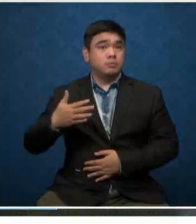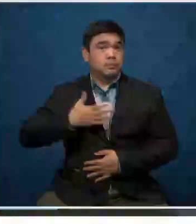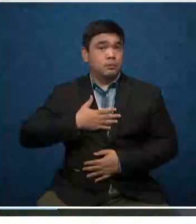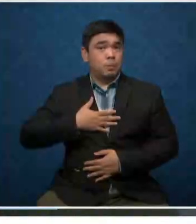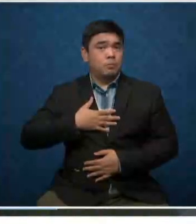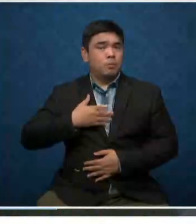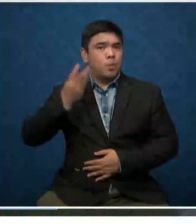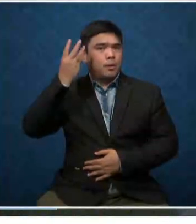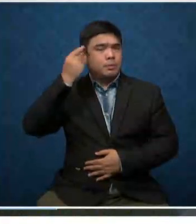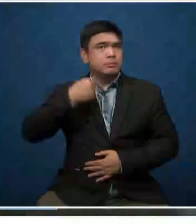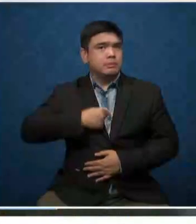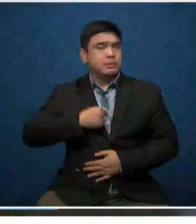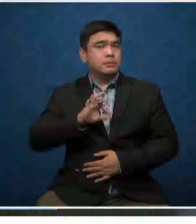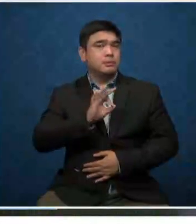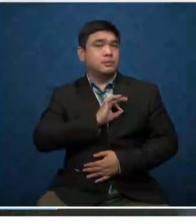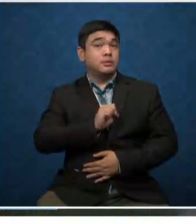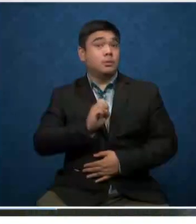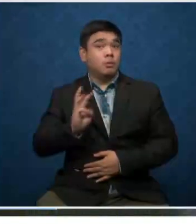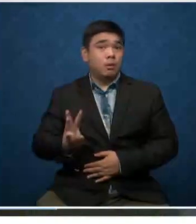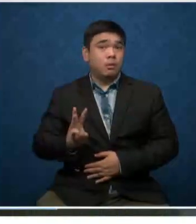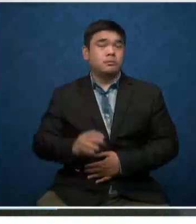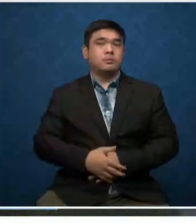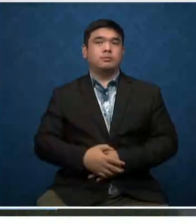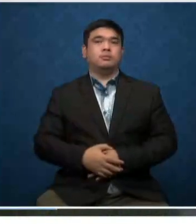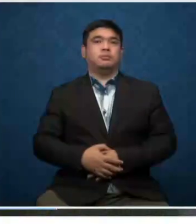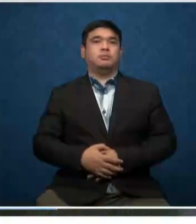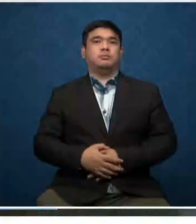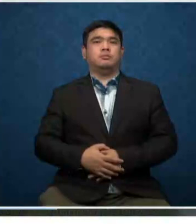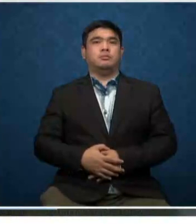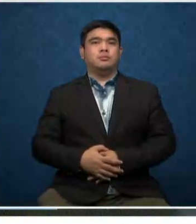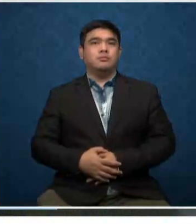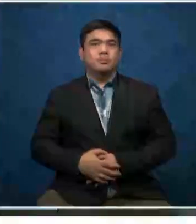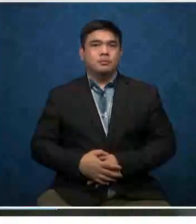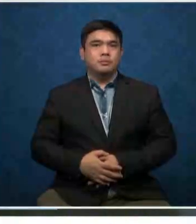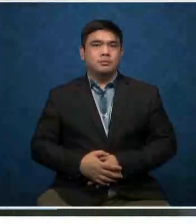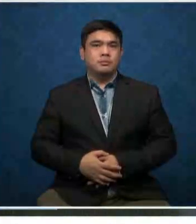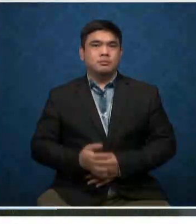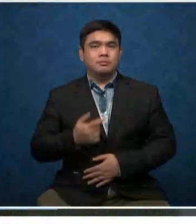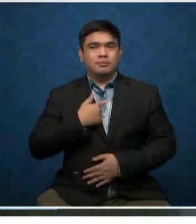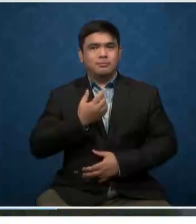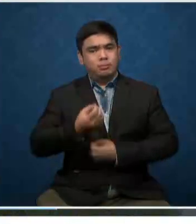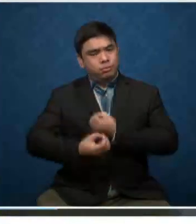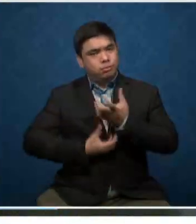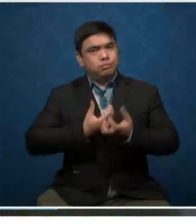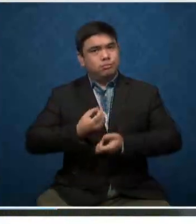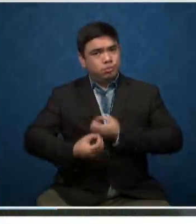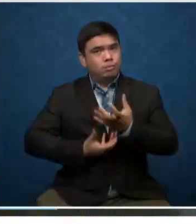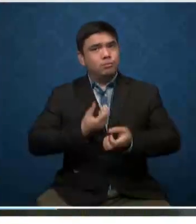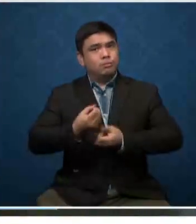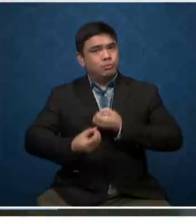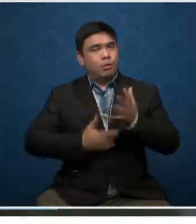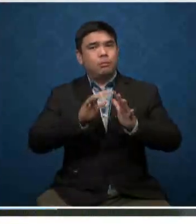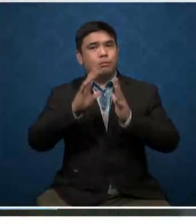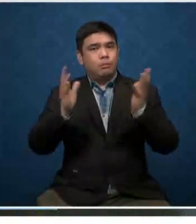ที่ทำหน้าที่สมาชิกวุฒิสภาก็มีการอภิปรายโดยรวม